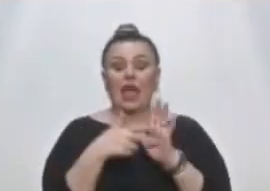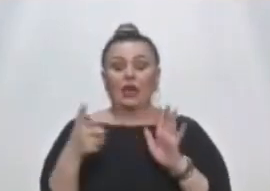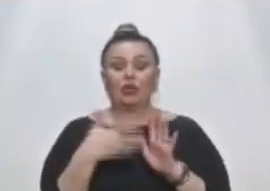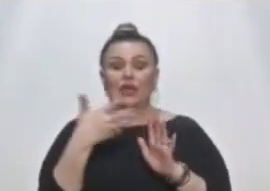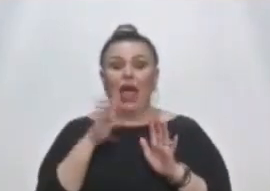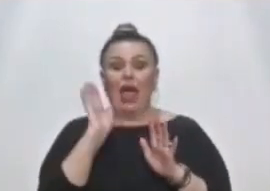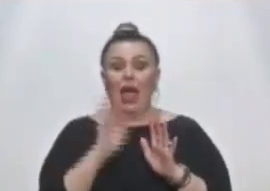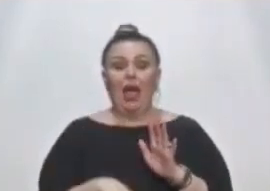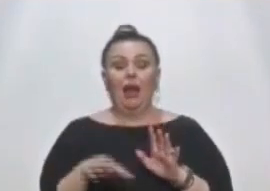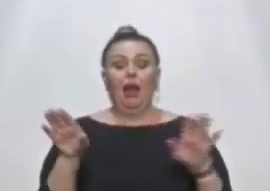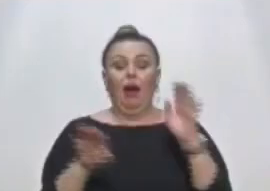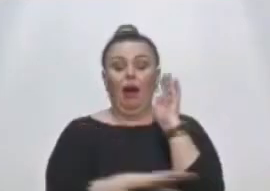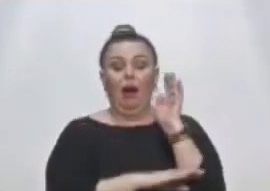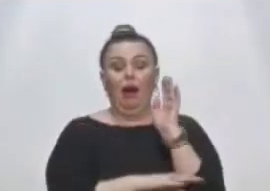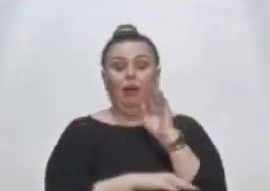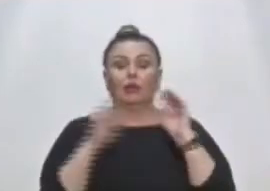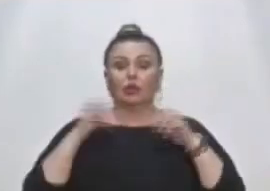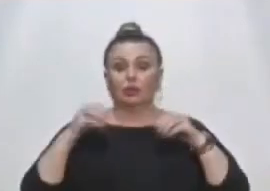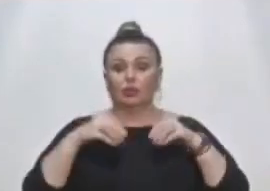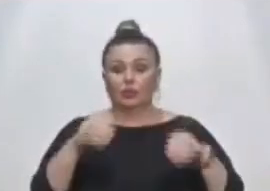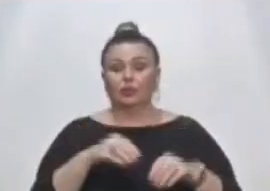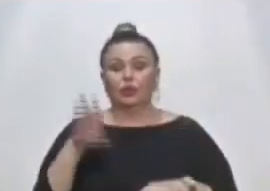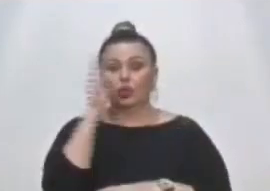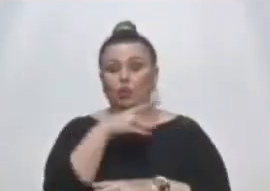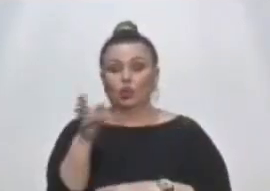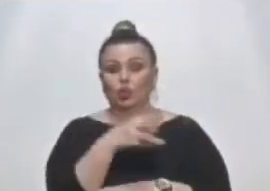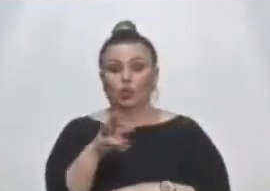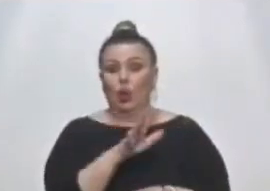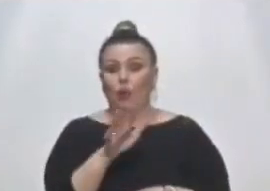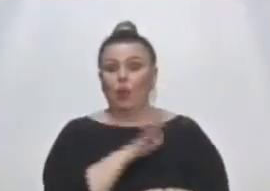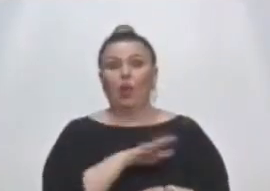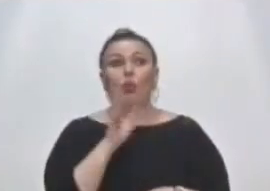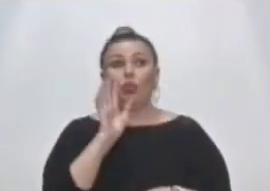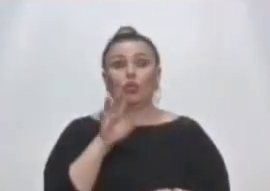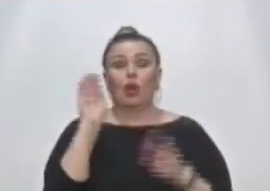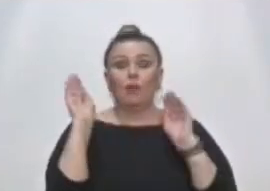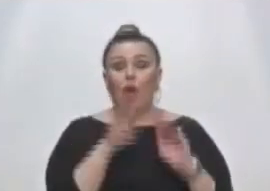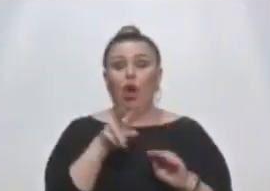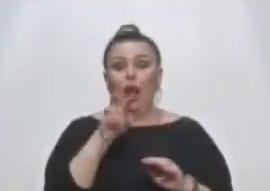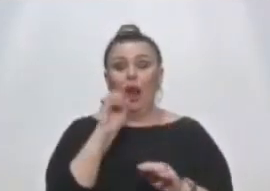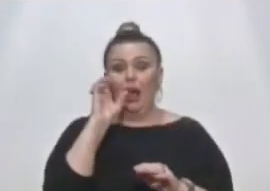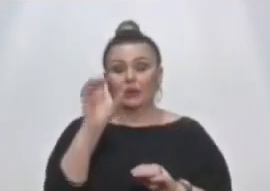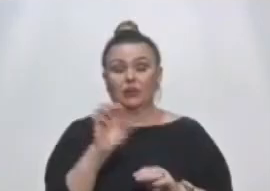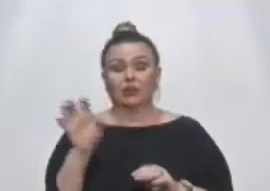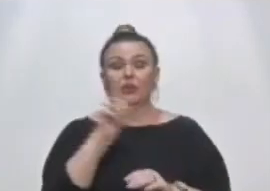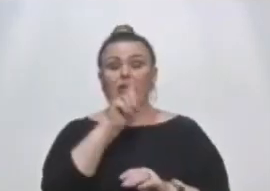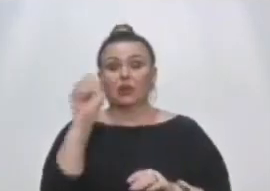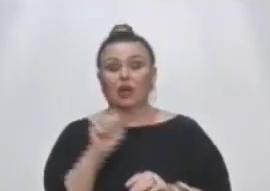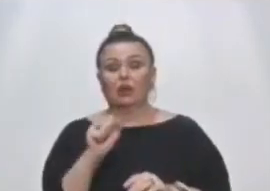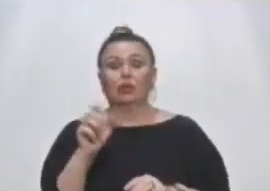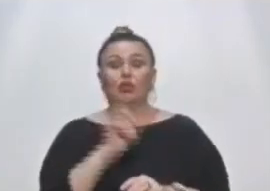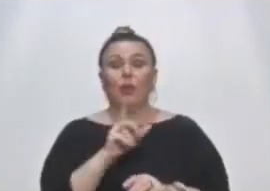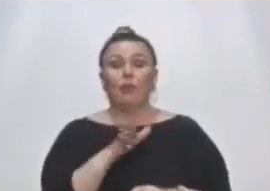ədəd ağac əkilib və suvarılmışdı. İndi bu günə qədər 4200 bu sahədə ağac